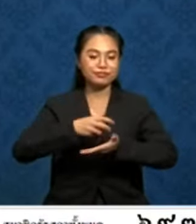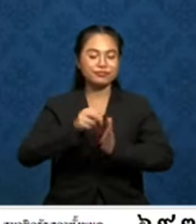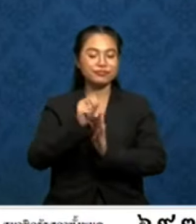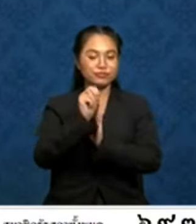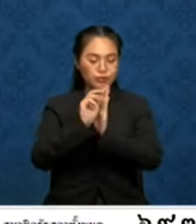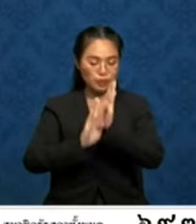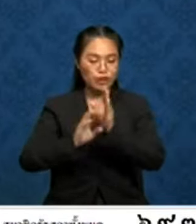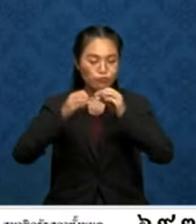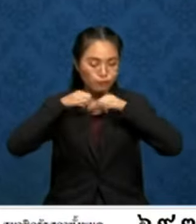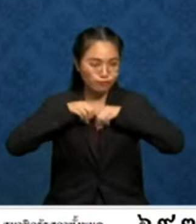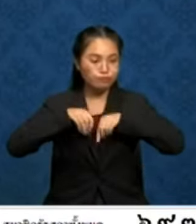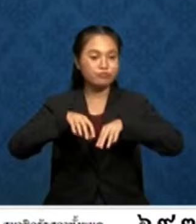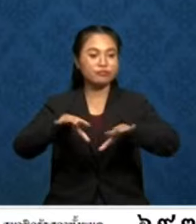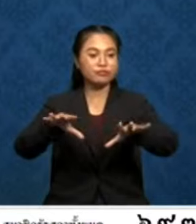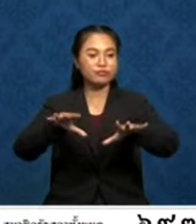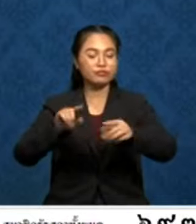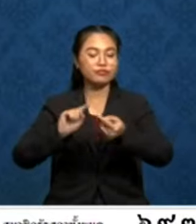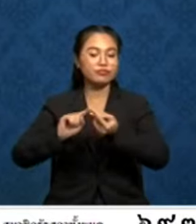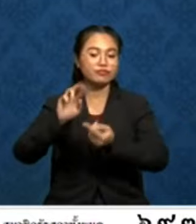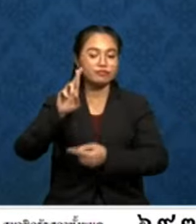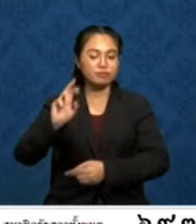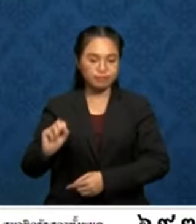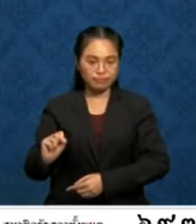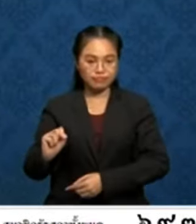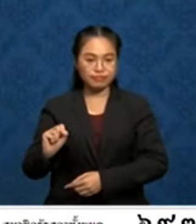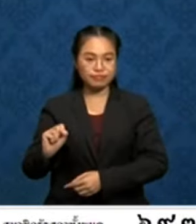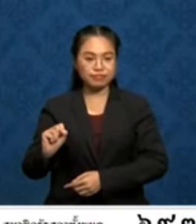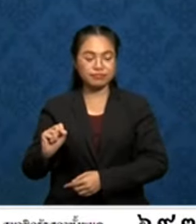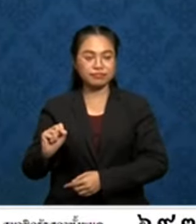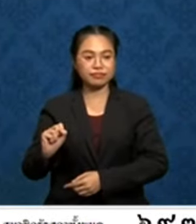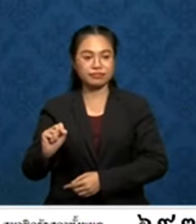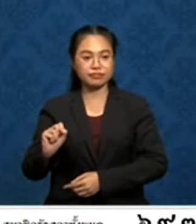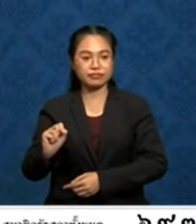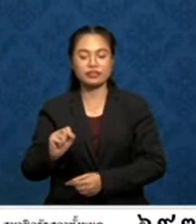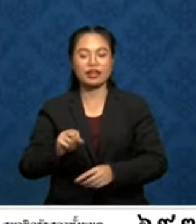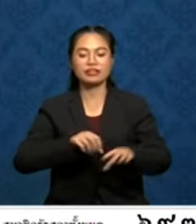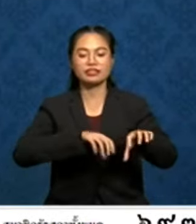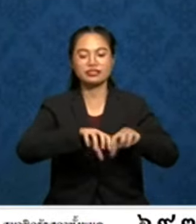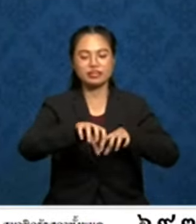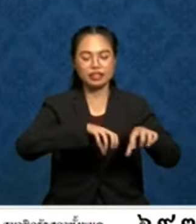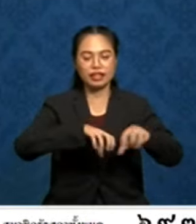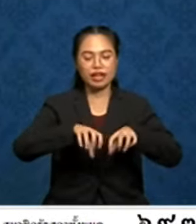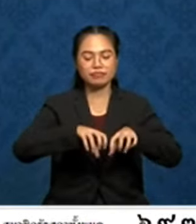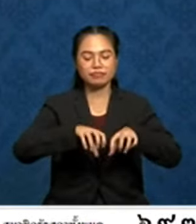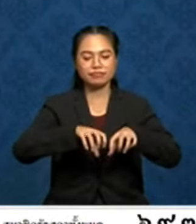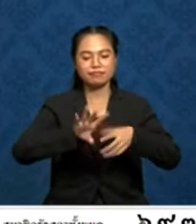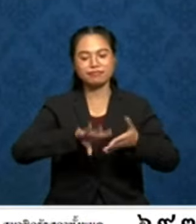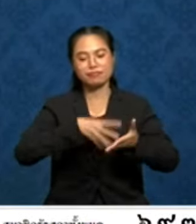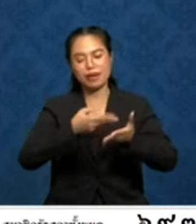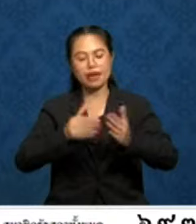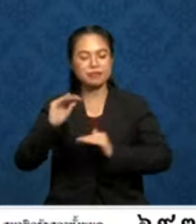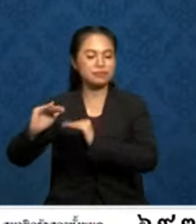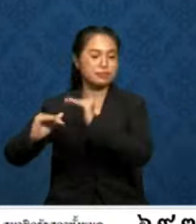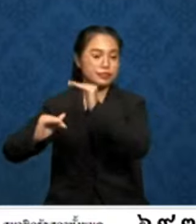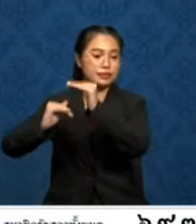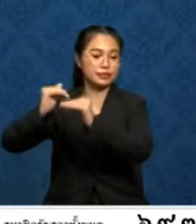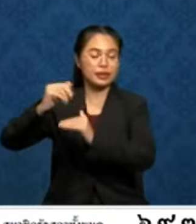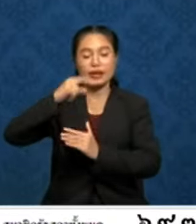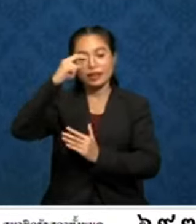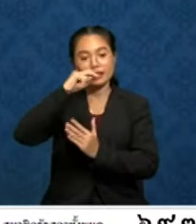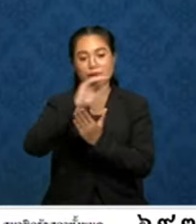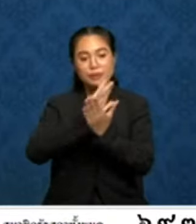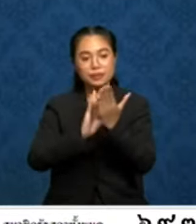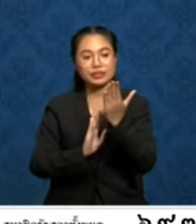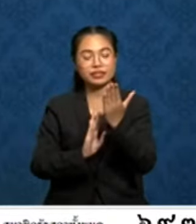สภาแห่งนี้ในระยะเวลาที่เหลือในการบริหารราชการแผ่นดินว่าท่านจะขับเคลื่อนเดินหน้า